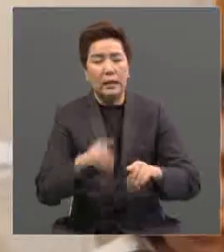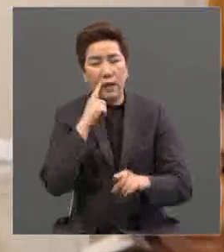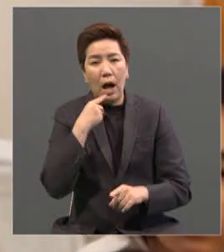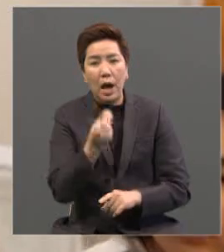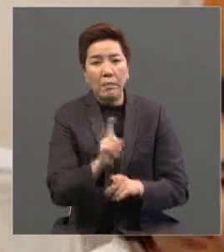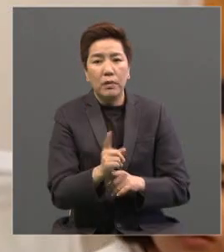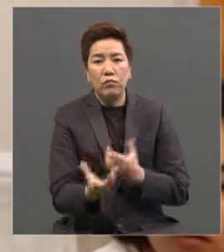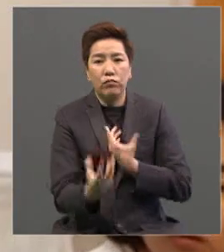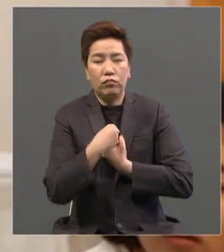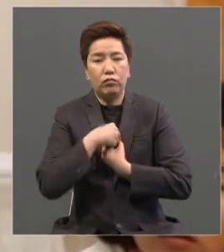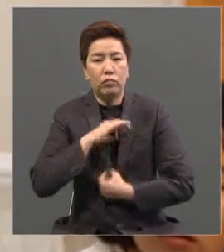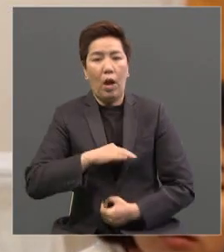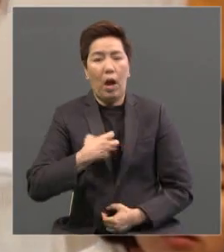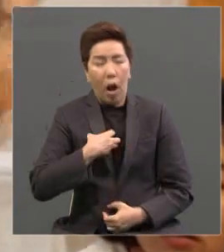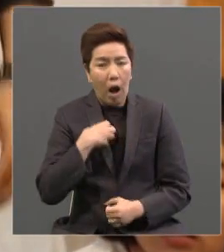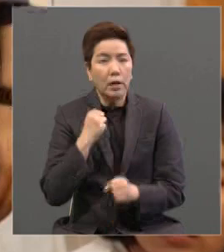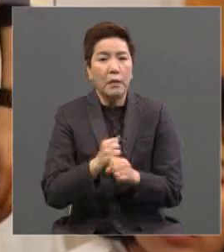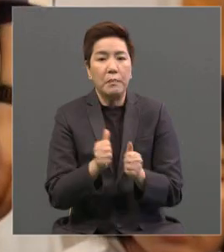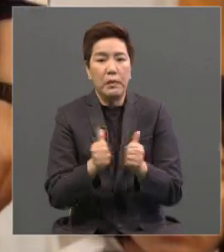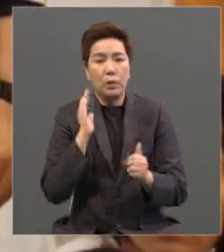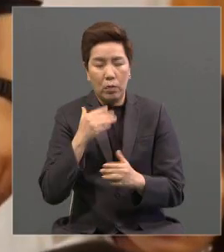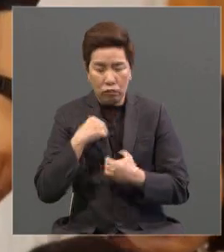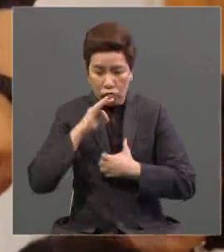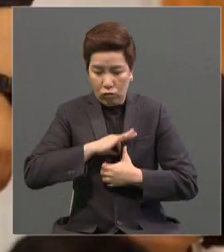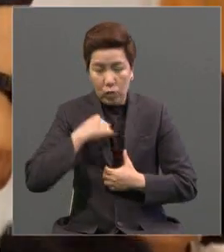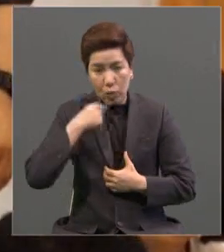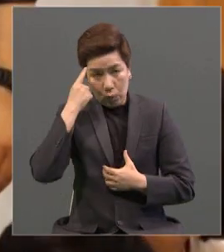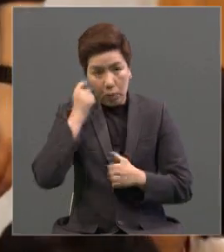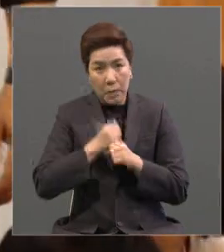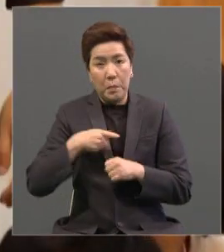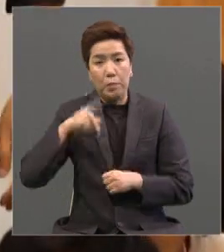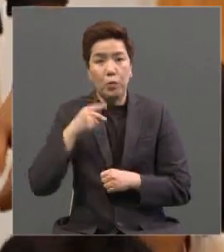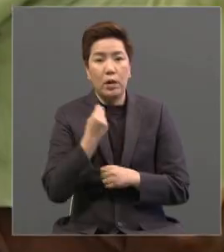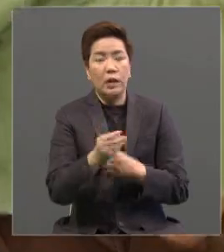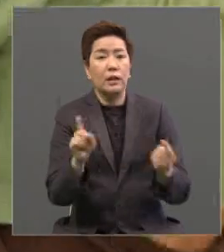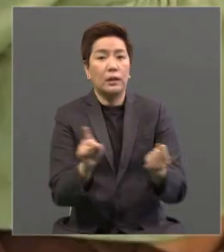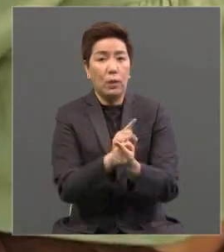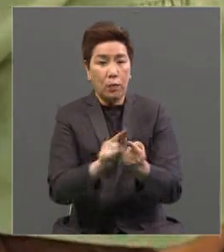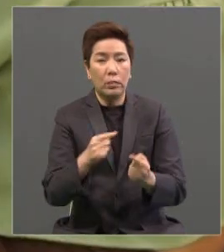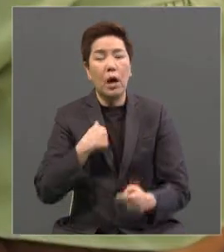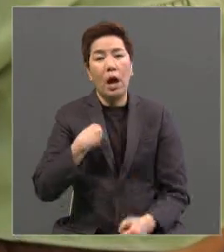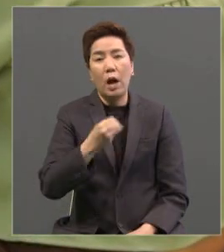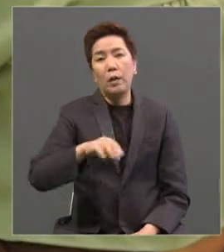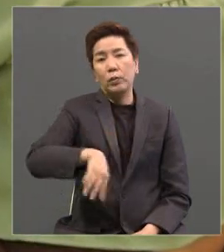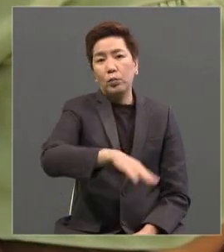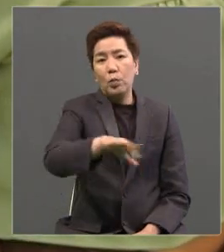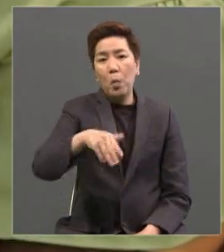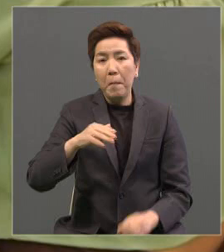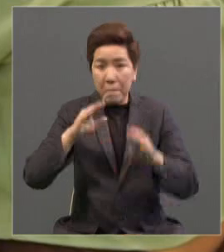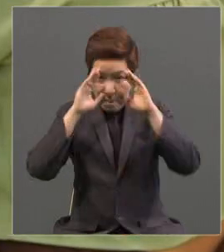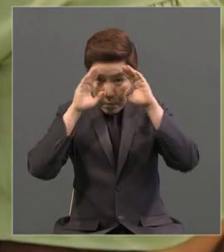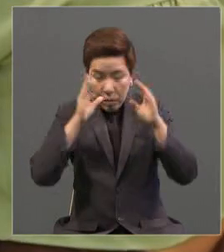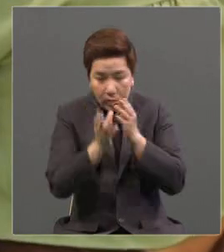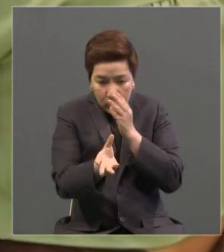เนี่ยจะทำให้เกิดแรงบันดาลใจในการทำความดีและมีจิตสำนึกในการทำประโยชน์ต่อสังคมจึงอยากให้ทุกคนได้เก็บเกี่ยวประสบการณ์